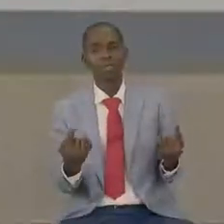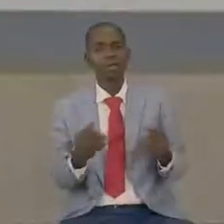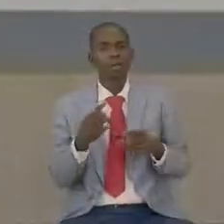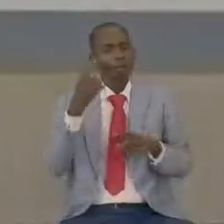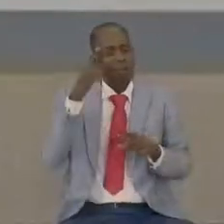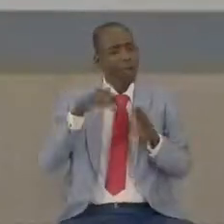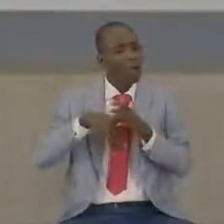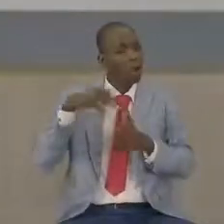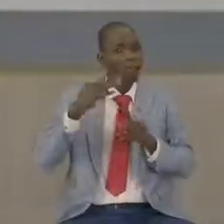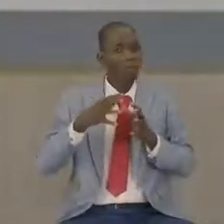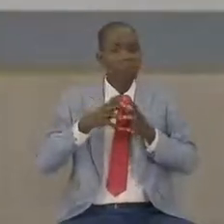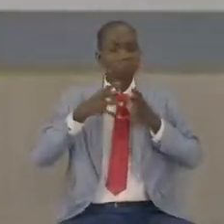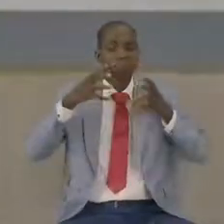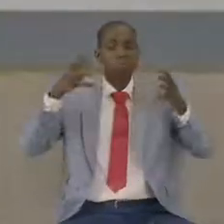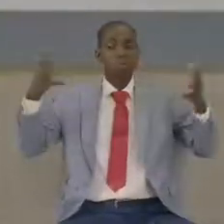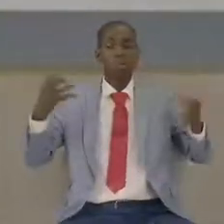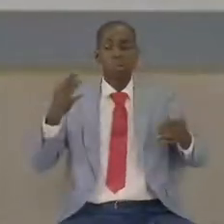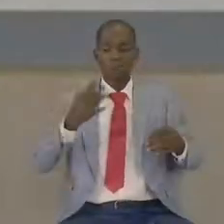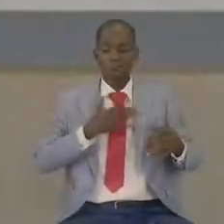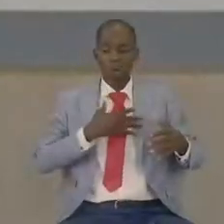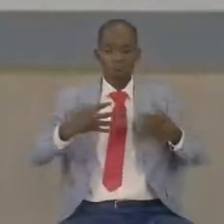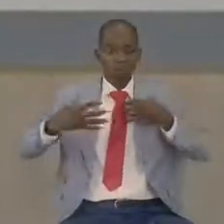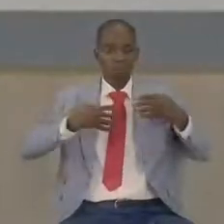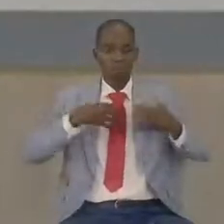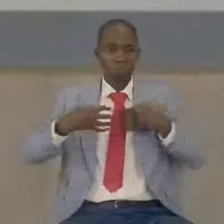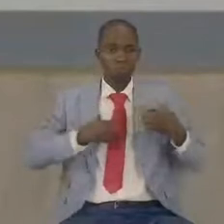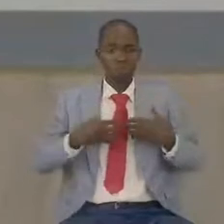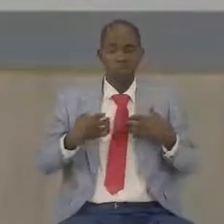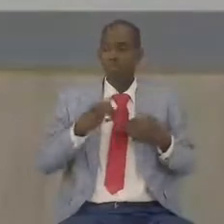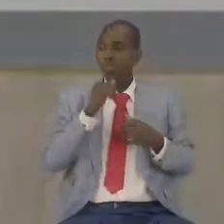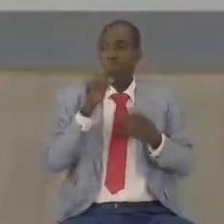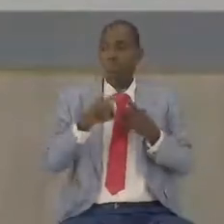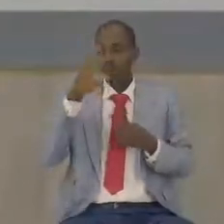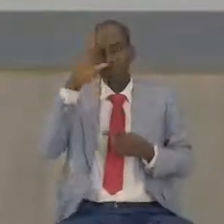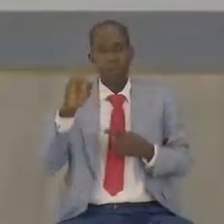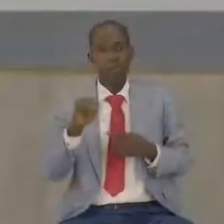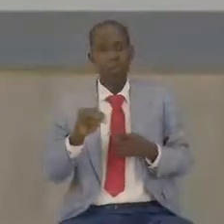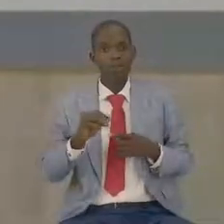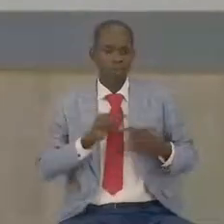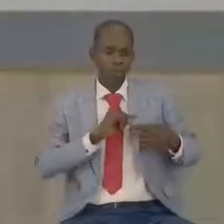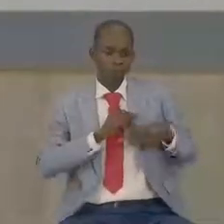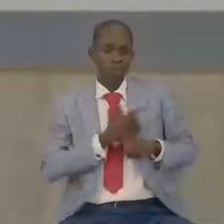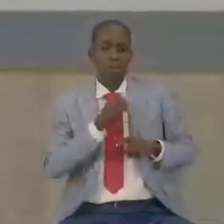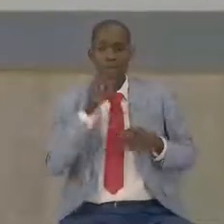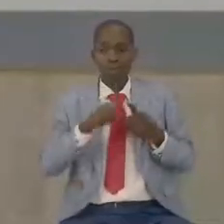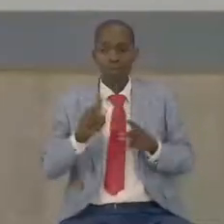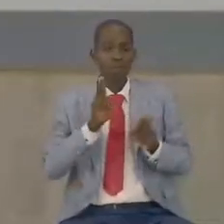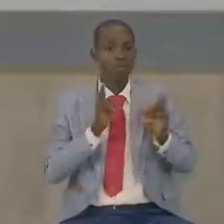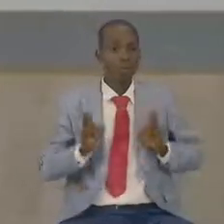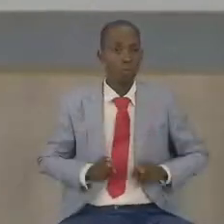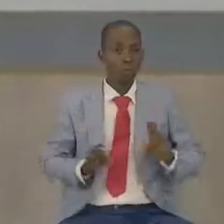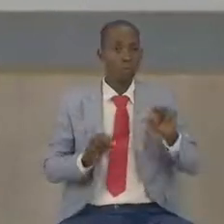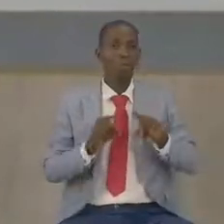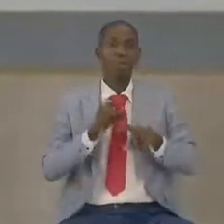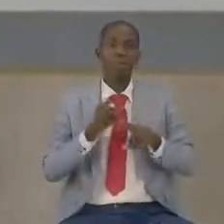perverti, pour une femme pervertie. Car c'est l'essai de ma douleur et de mon chagrin. Pas pour l'homme qui m'a fait parler